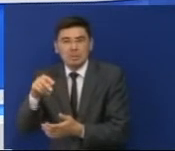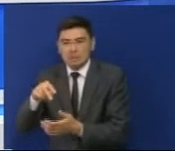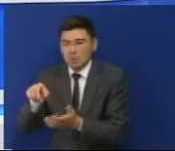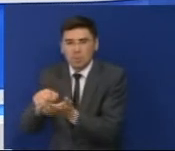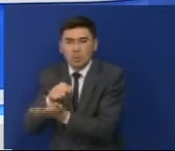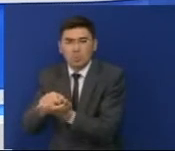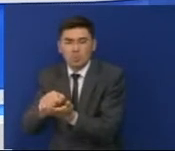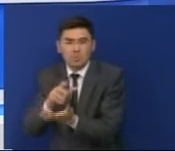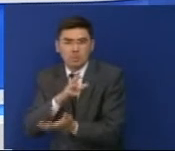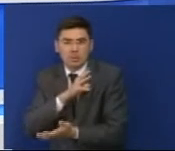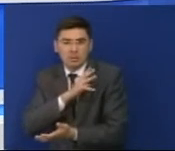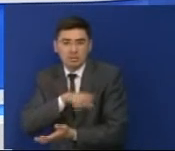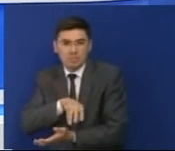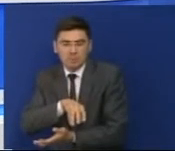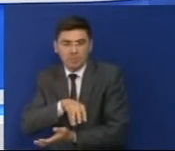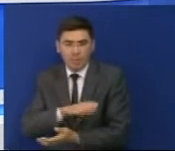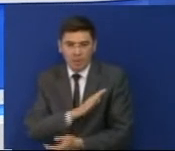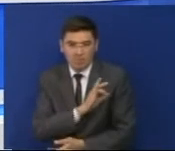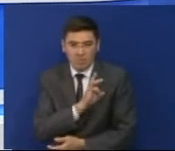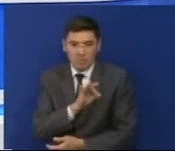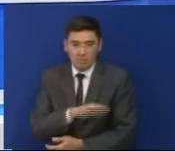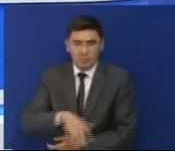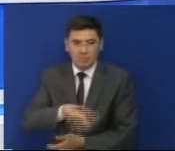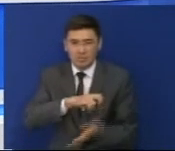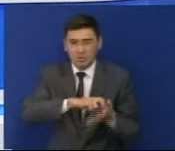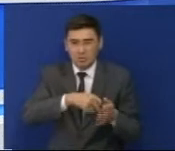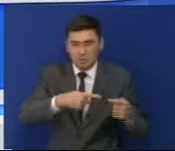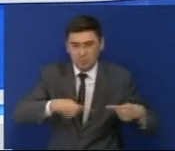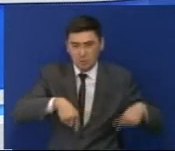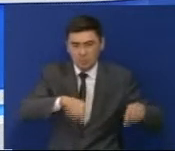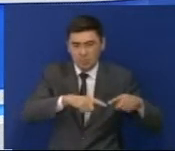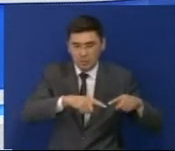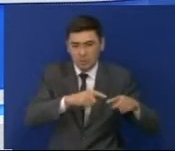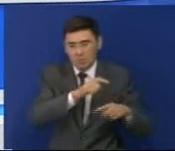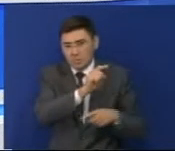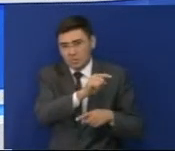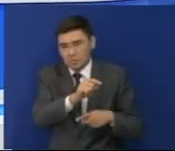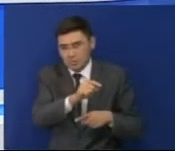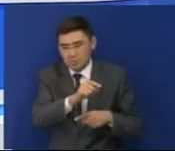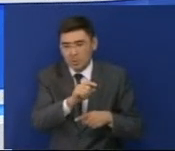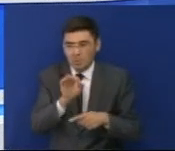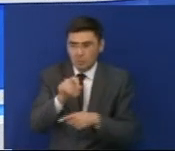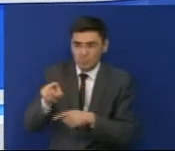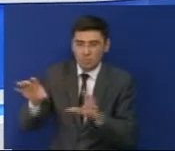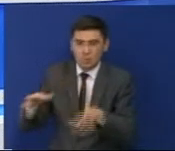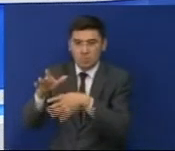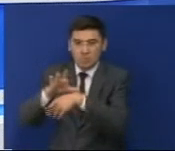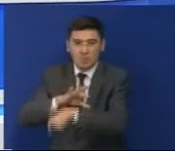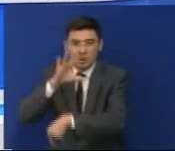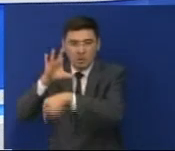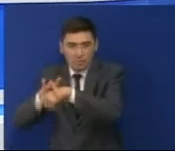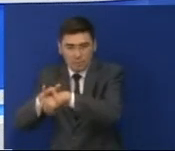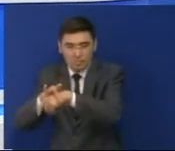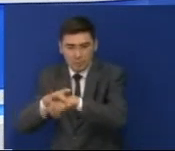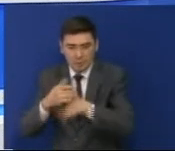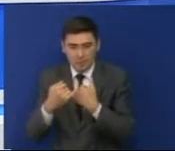құжаттар болмаған. Енді Шығыс Қазақстан облысы бойынша мемлекеттік кірістер департаментінің қызметкерлері осы факті бойынша әкімшілік